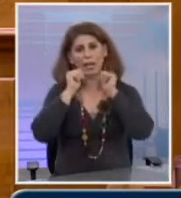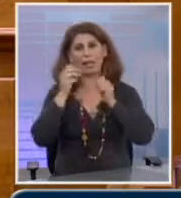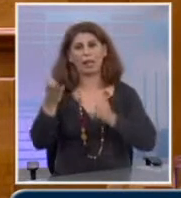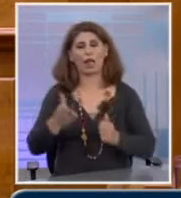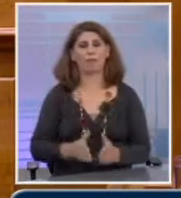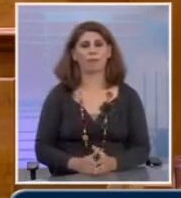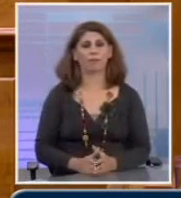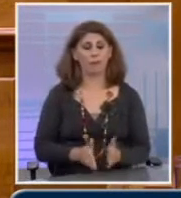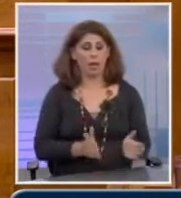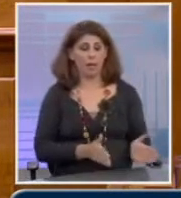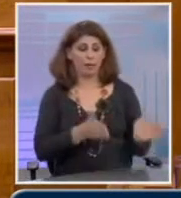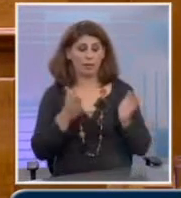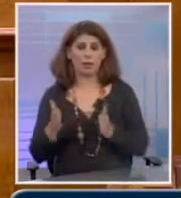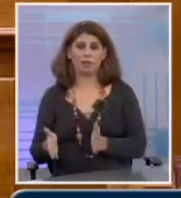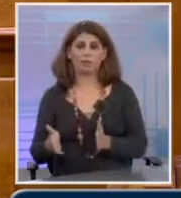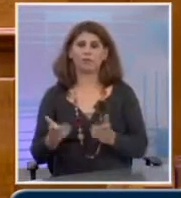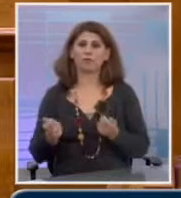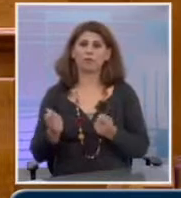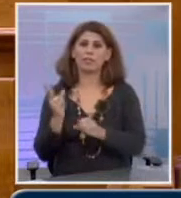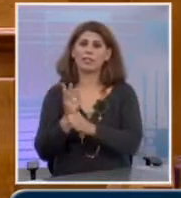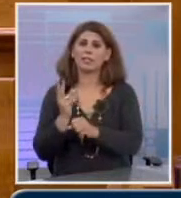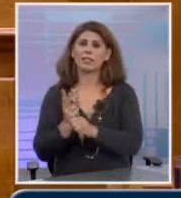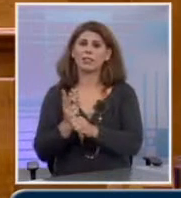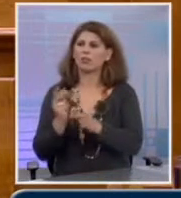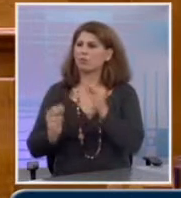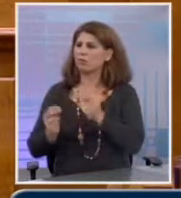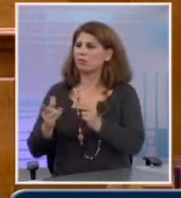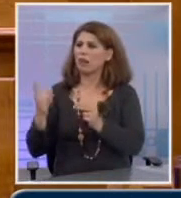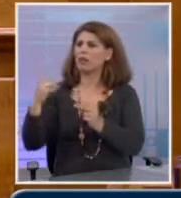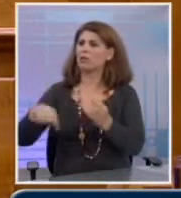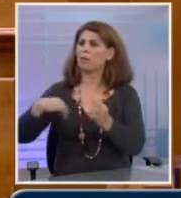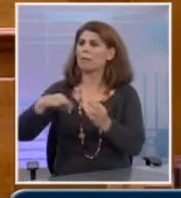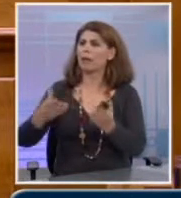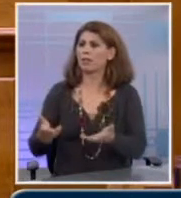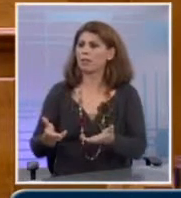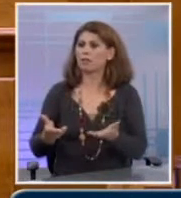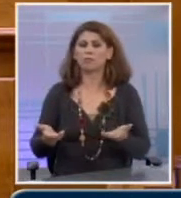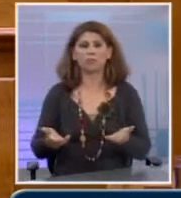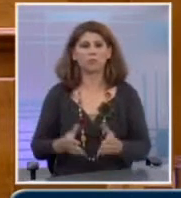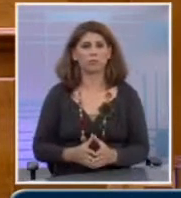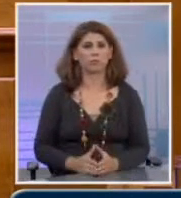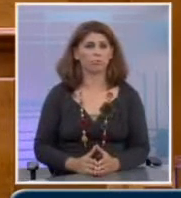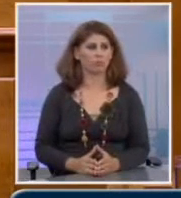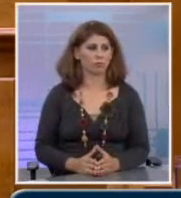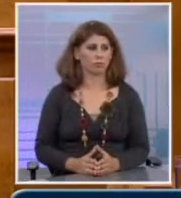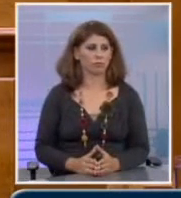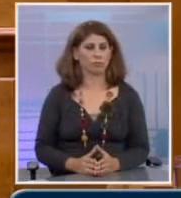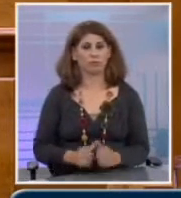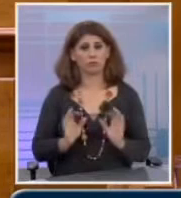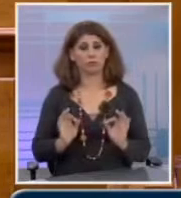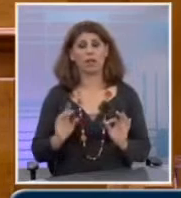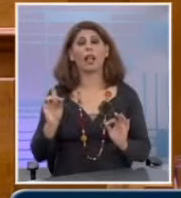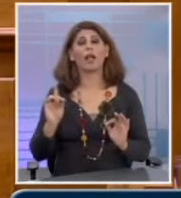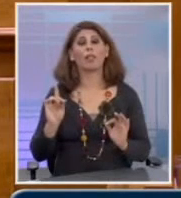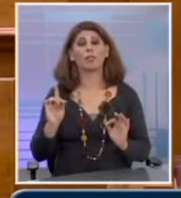μεριά, ασχολείται με τις σεξουαλικές περιπέτειες ενός πρέσβη. Βέβαια δεν έφυγε μακριά από τους